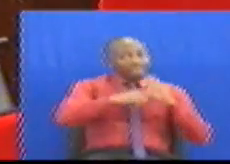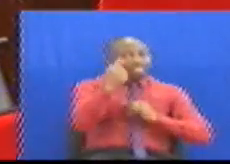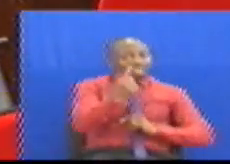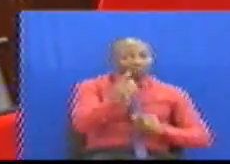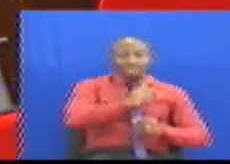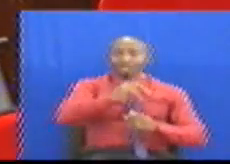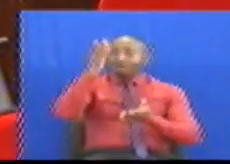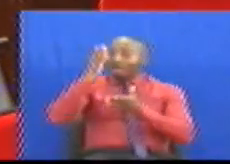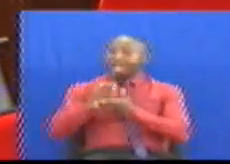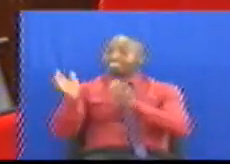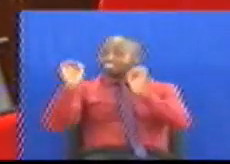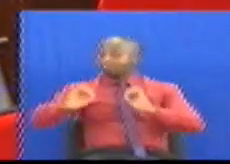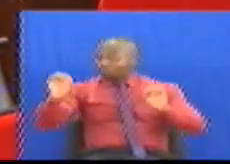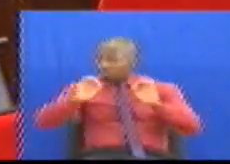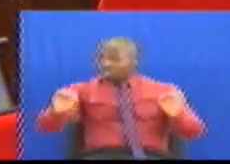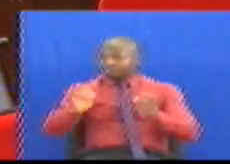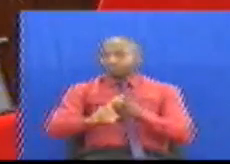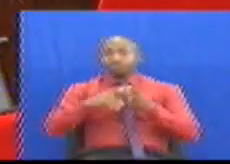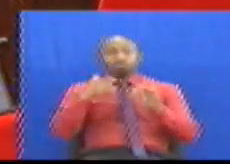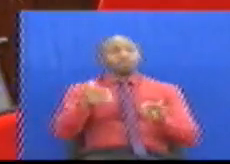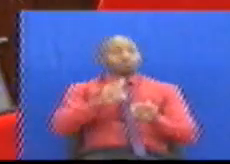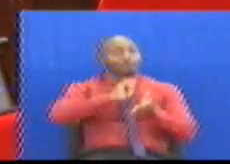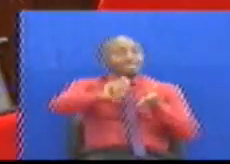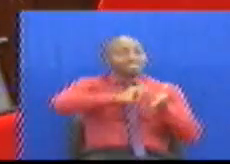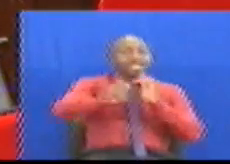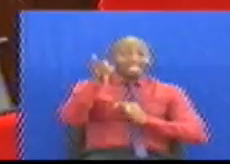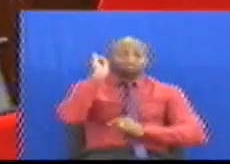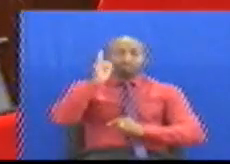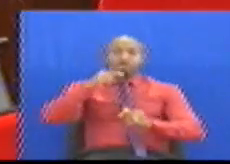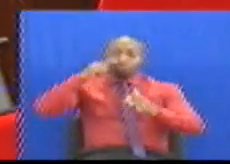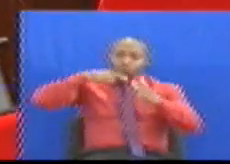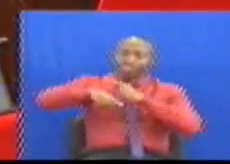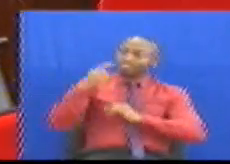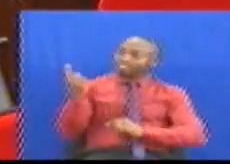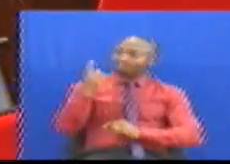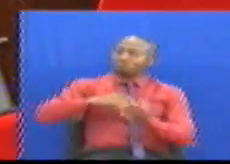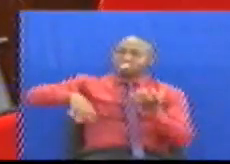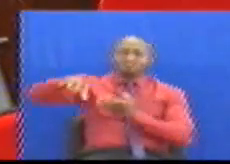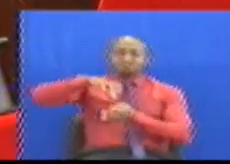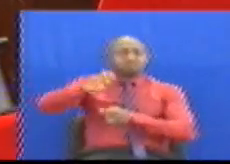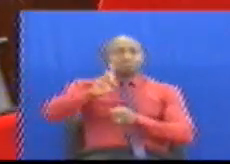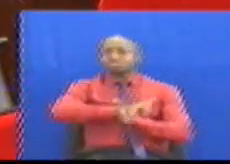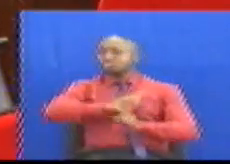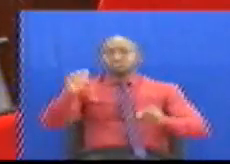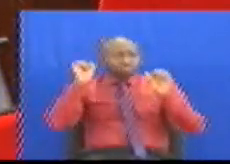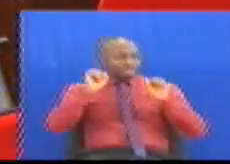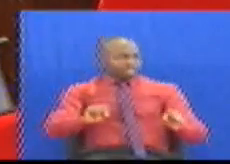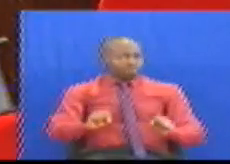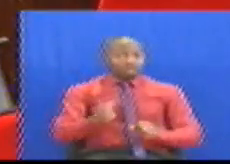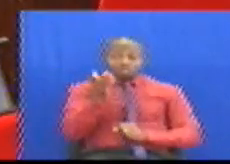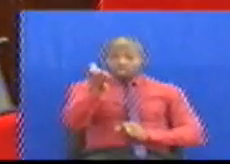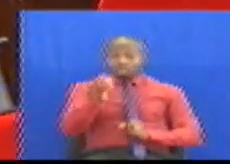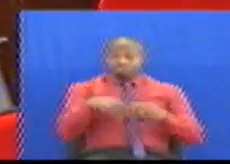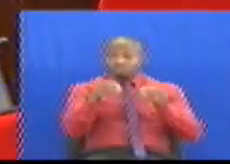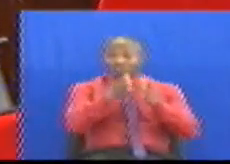haki wataweka historia ya kulingiza taifa hili katika vurugu zisizo za nini za lazima. Na bahati nzuri na wewe katika nafasi hiyo